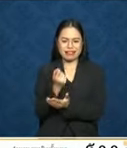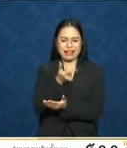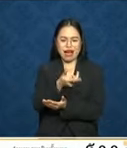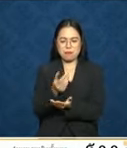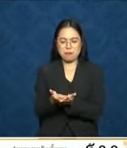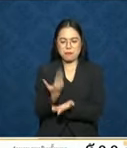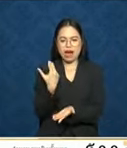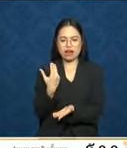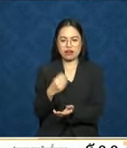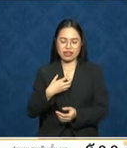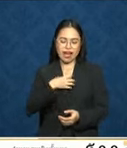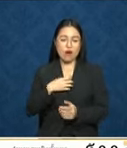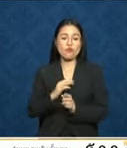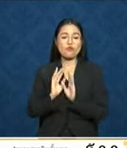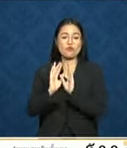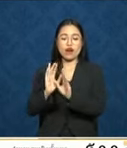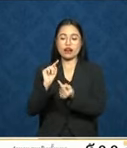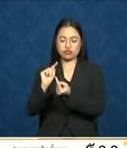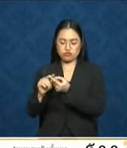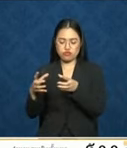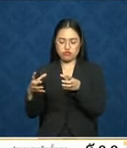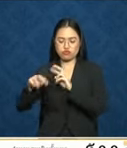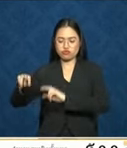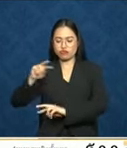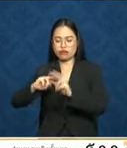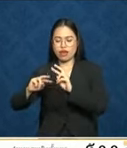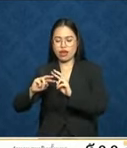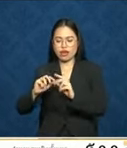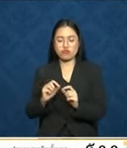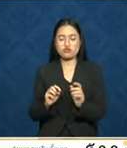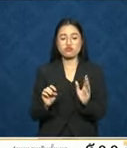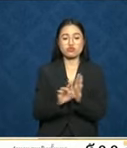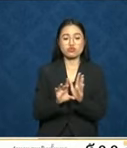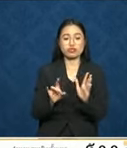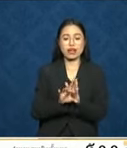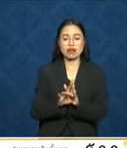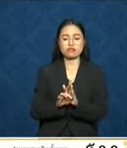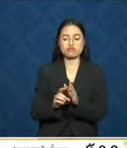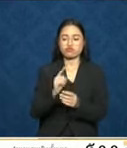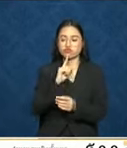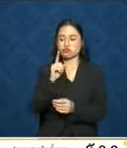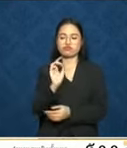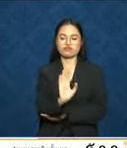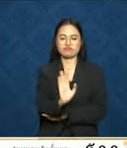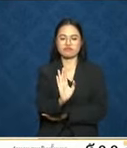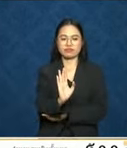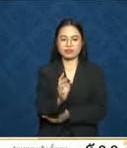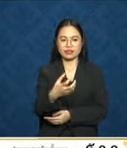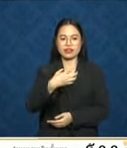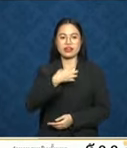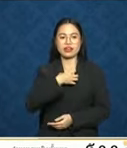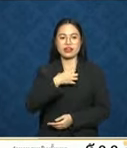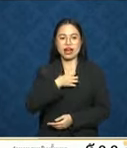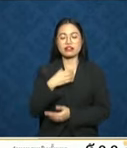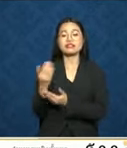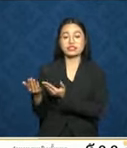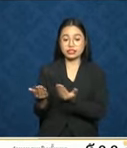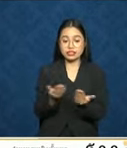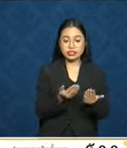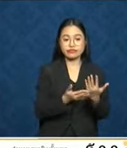ากปัญหานี้ผ่านท่านประธานไปยังหน่วยงานที่เกี่ยวข้องเลยครับเรื่องสุดท้ายครับไม่ใช่เรื่องร้องเรียนครับท่านประธานจะขอเชิญช